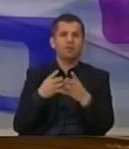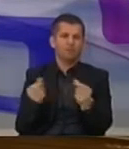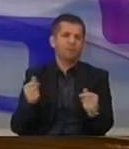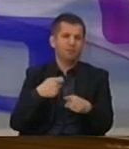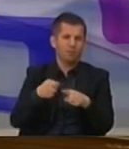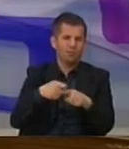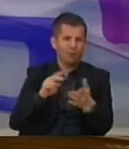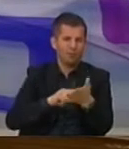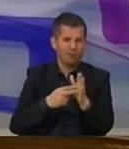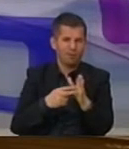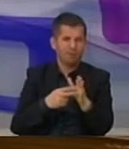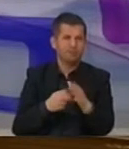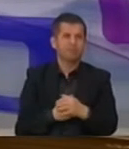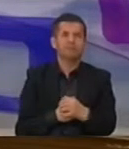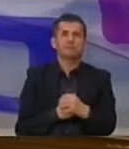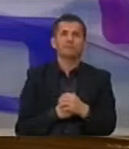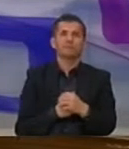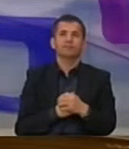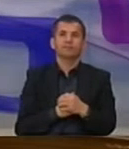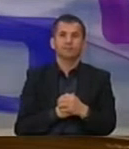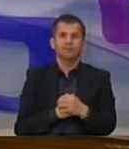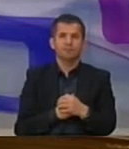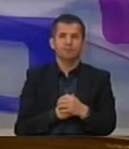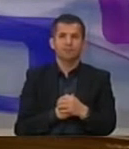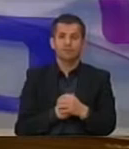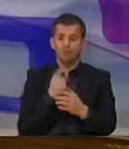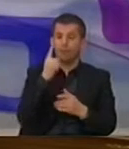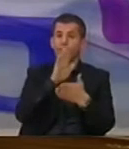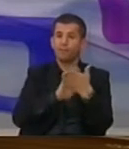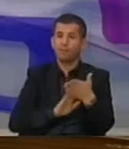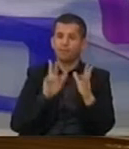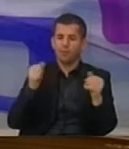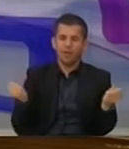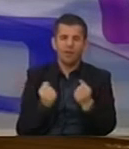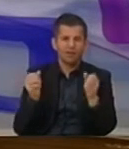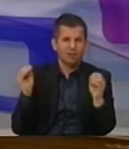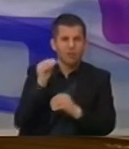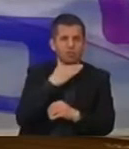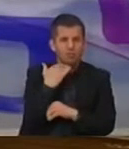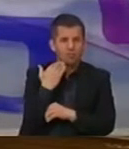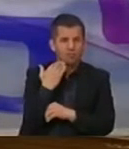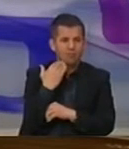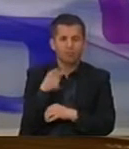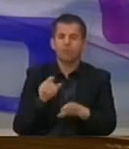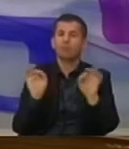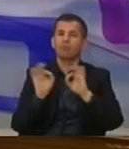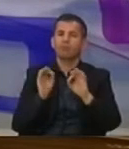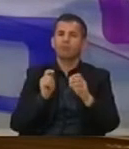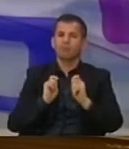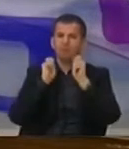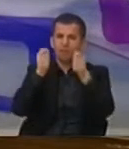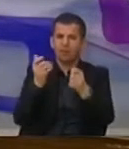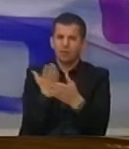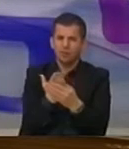zgjidhur. Ne kemi fillu gjithashtu aktivitete shumë intenzive për përgatitjen e aplikacionit